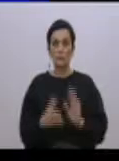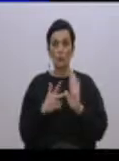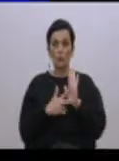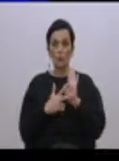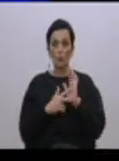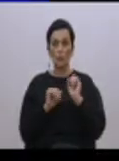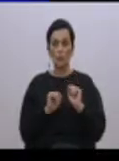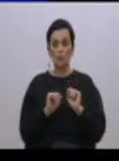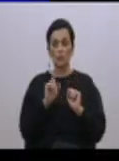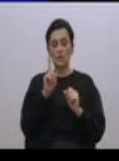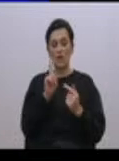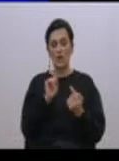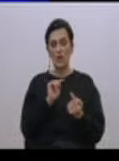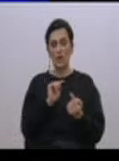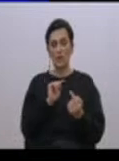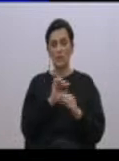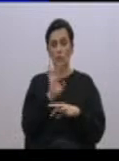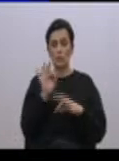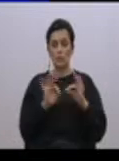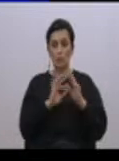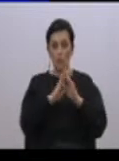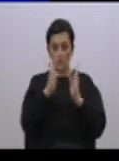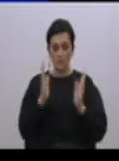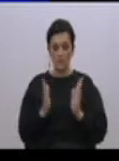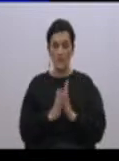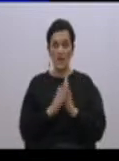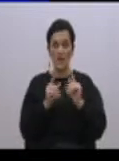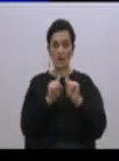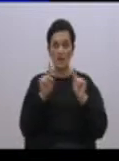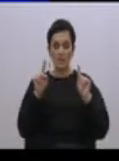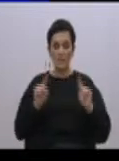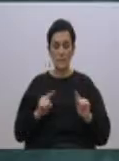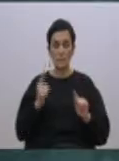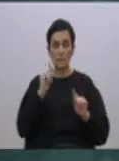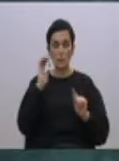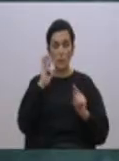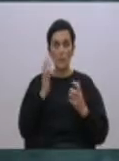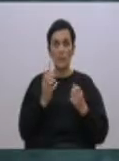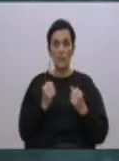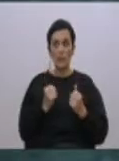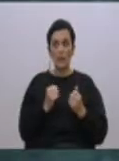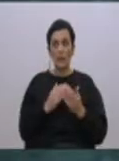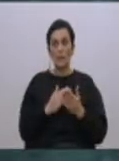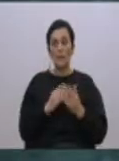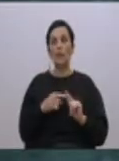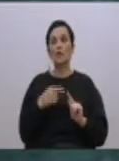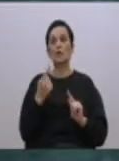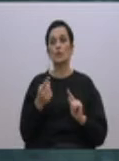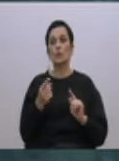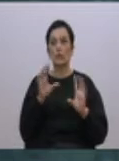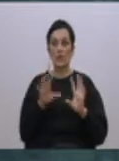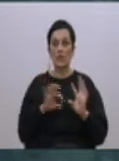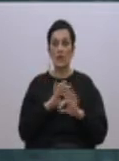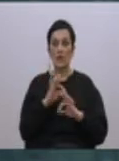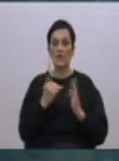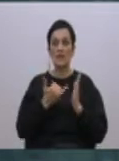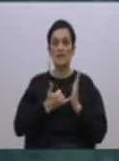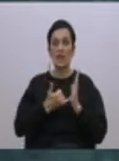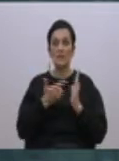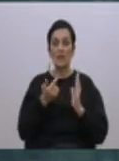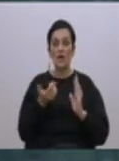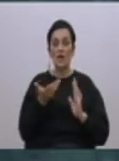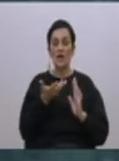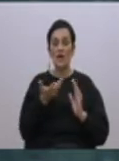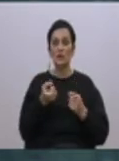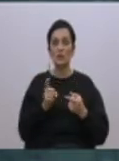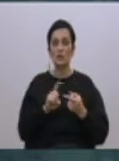Odhodim o creier, ci n-am de gând proiectul am clienat pachete pe urmă să menit mirebule. Șiende i găhal canoș proiecti naftobisă de gazișe